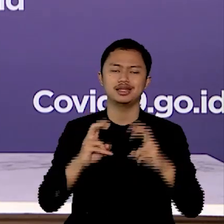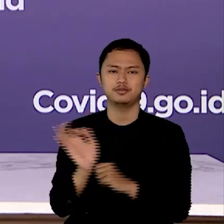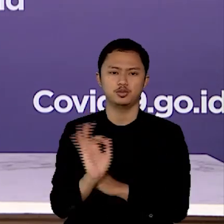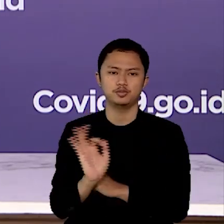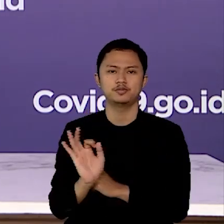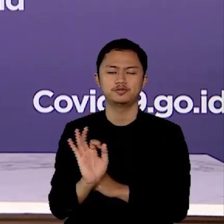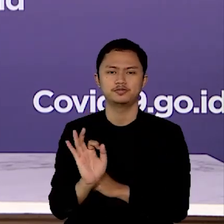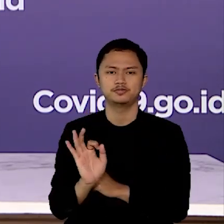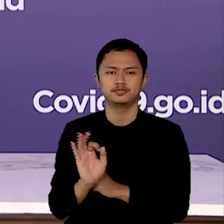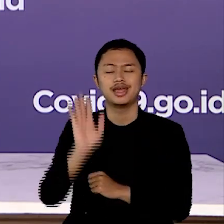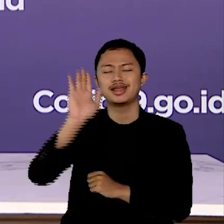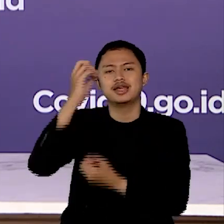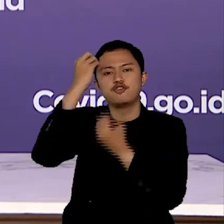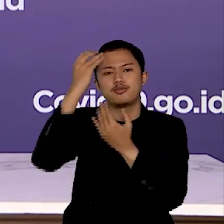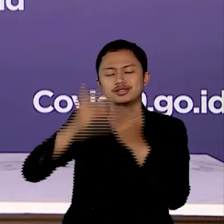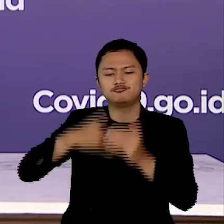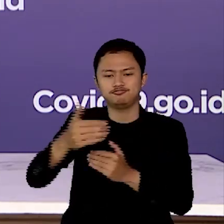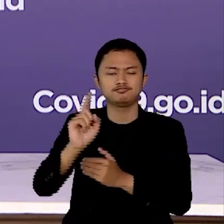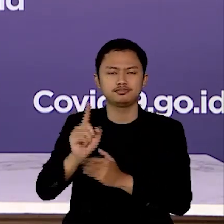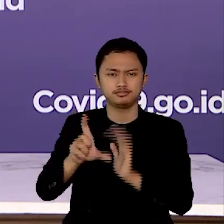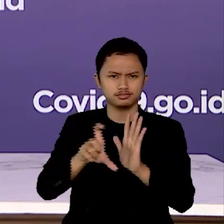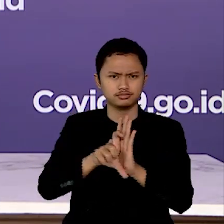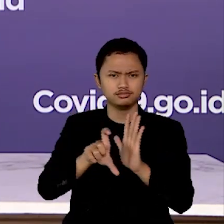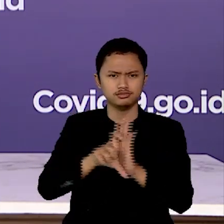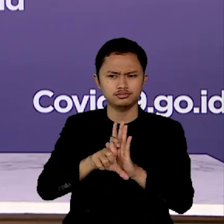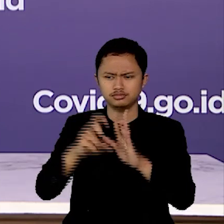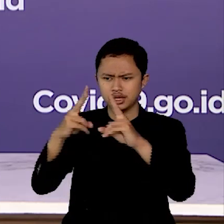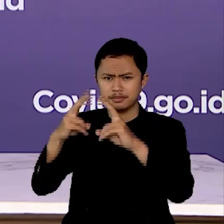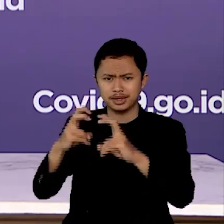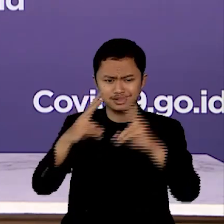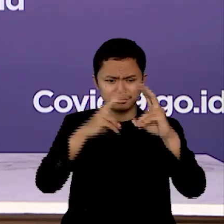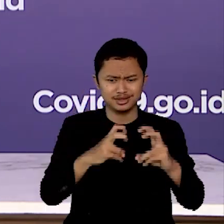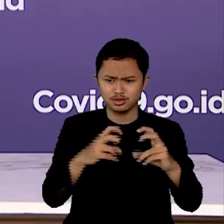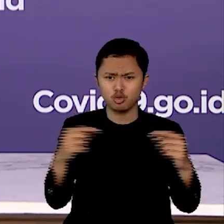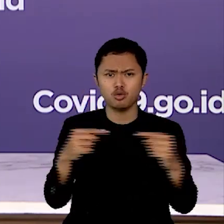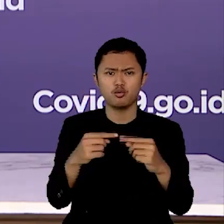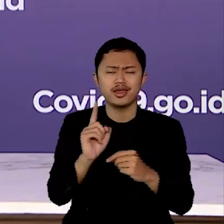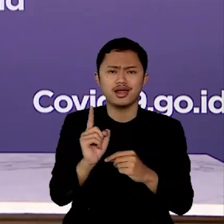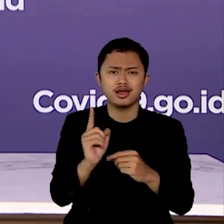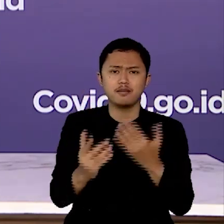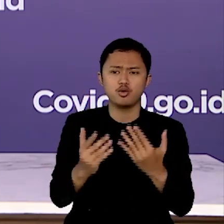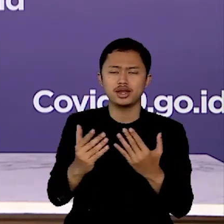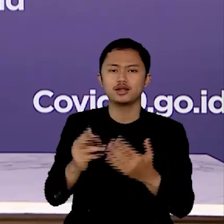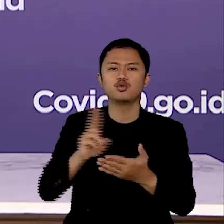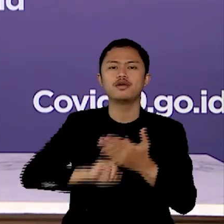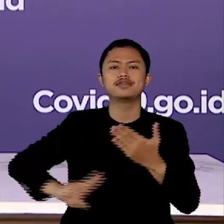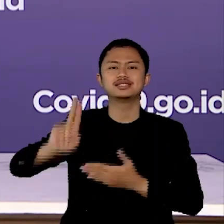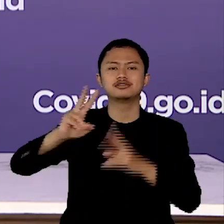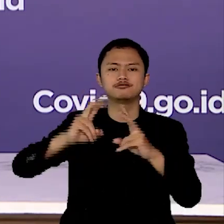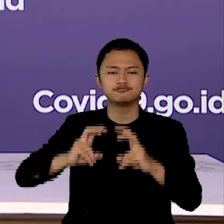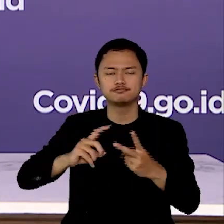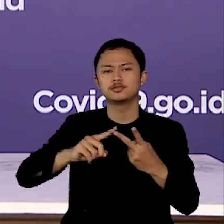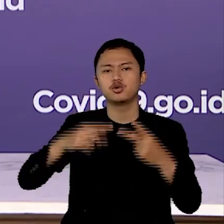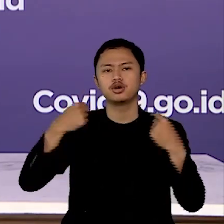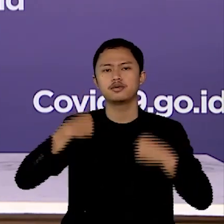menyampaikan informasi lebih lanjut apabila hasil penelitian yang lebih dalam yang mungkin dilakukan oleh perguruan tinggi atau